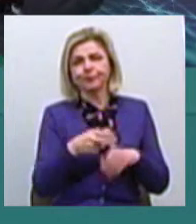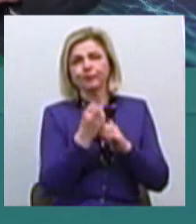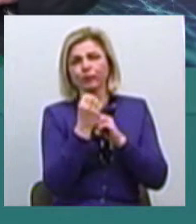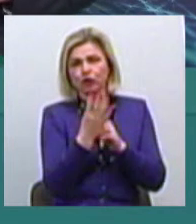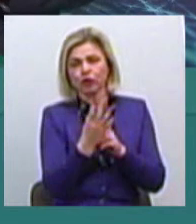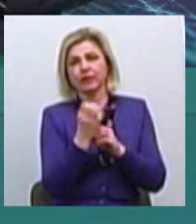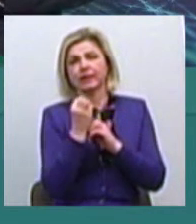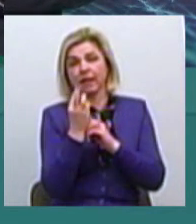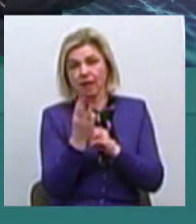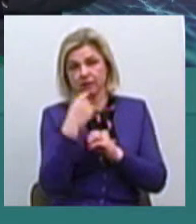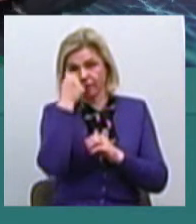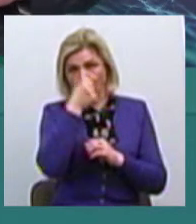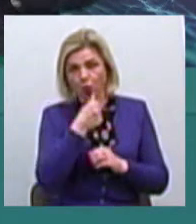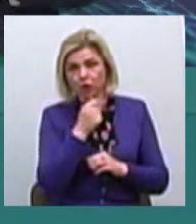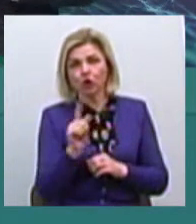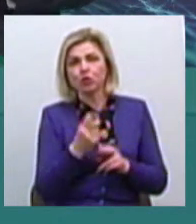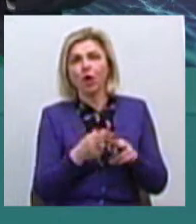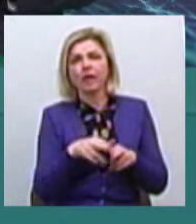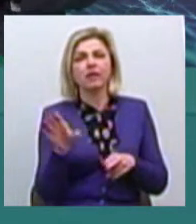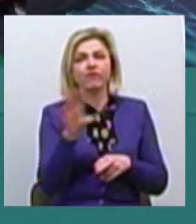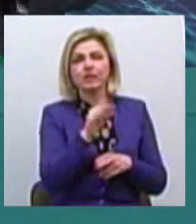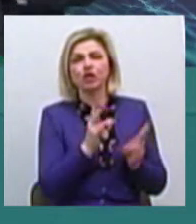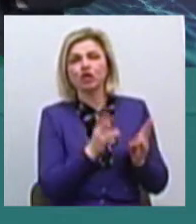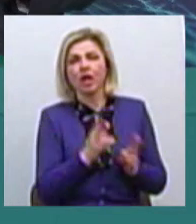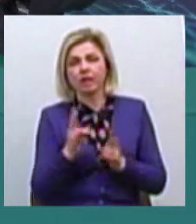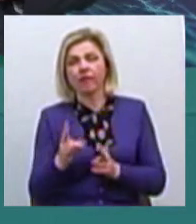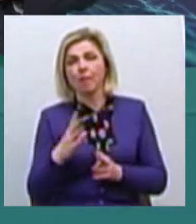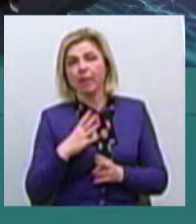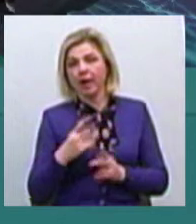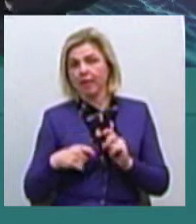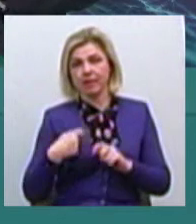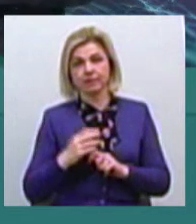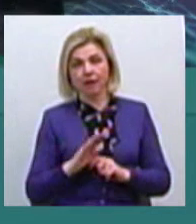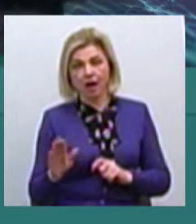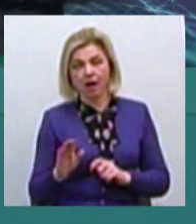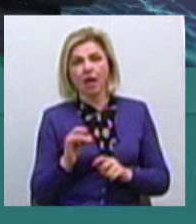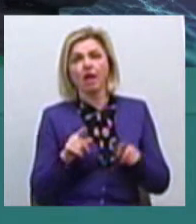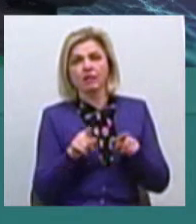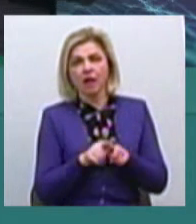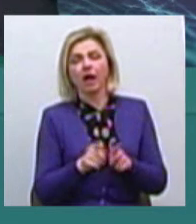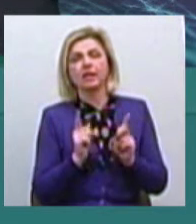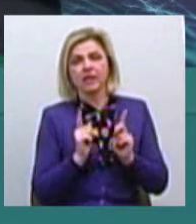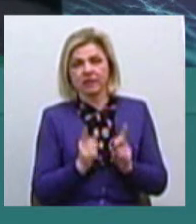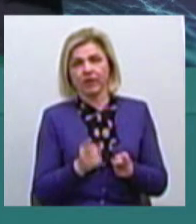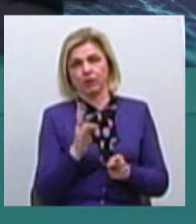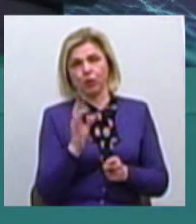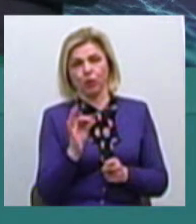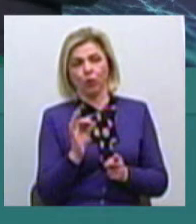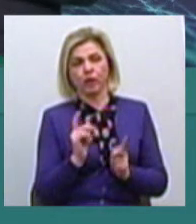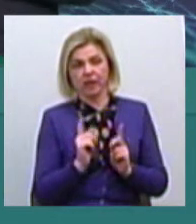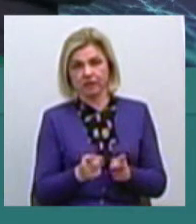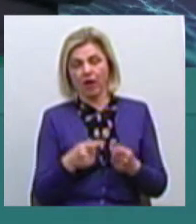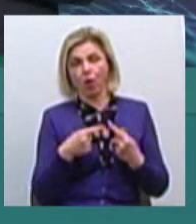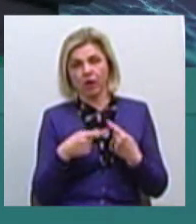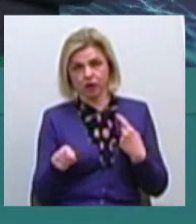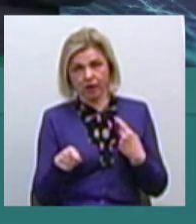13-14 года, что вот эти все жертвы, они были не зря, и настолько все-таки действительность